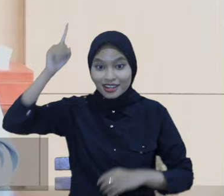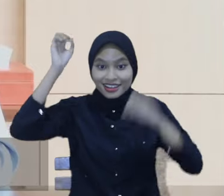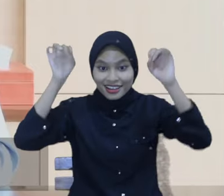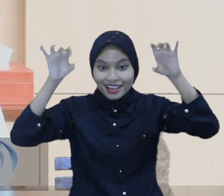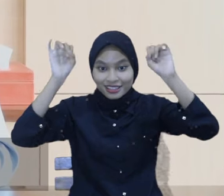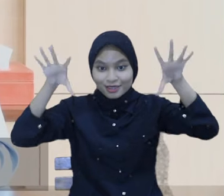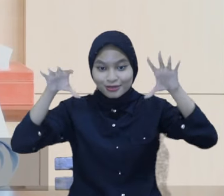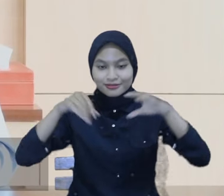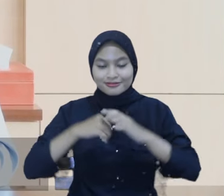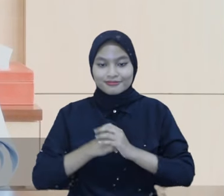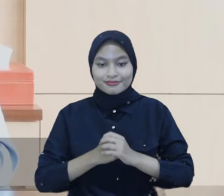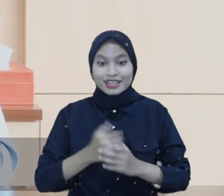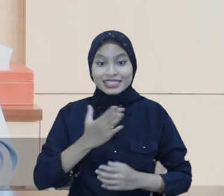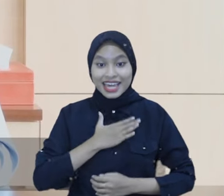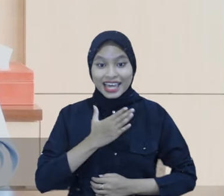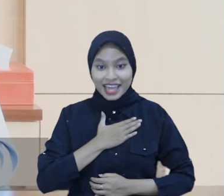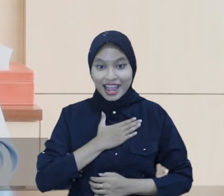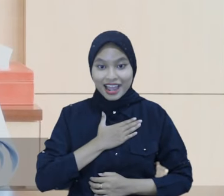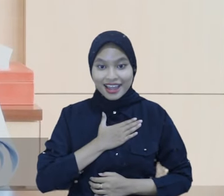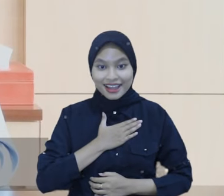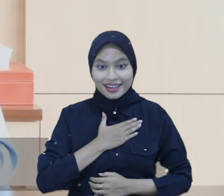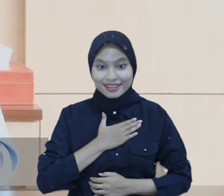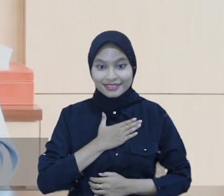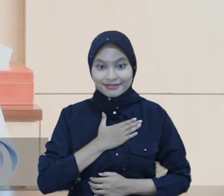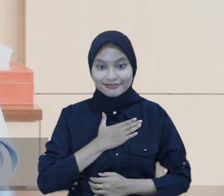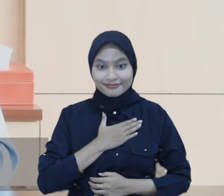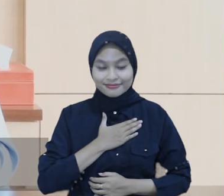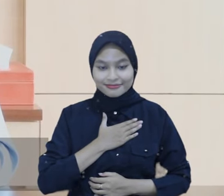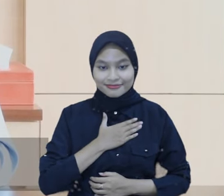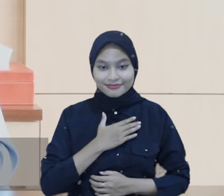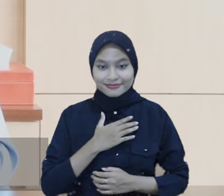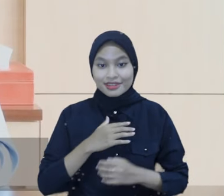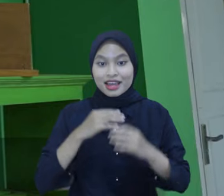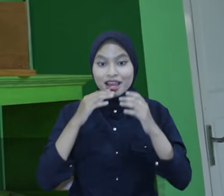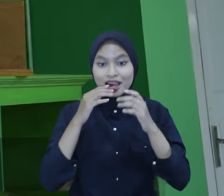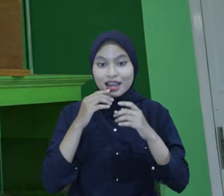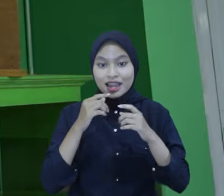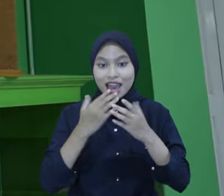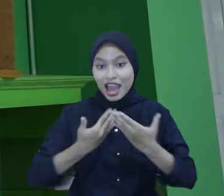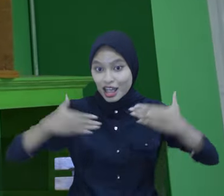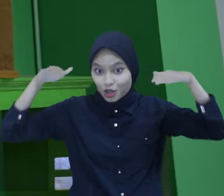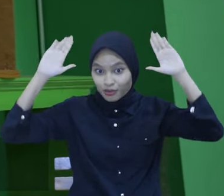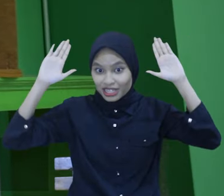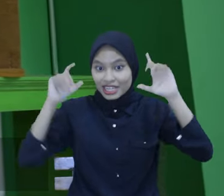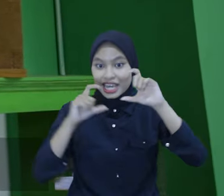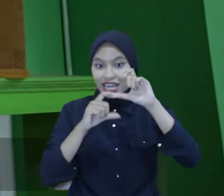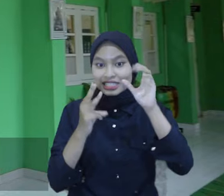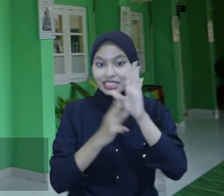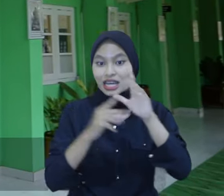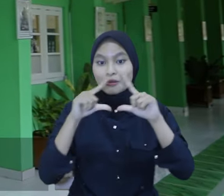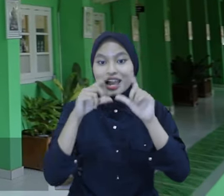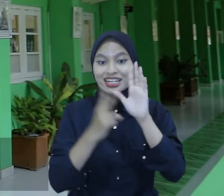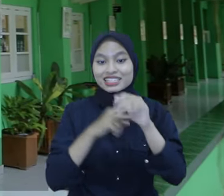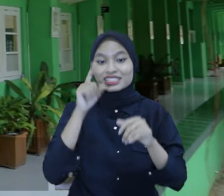Assalamualaikum warahmatullahi wabarakatuh. Saya DRS Helmi Jamharis, alumni SMA Negeri